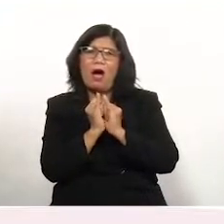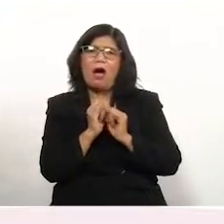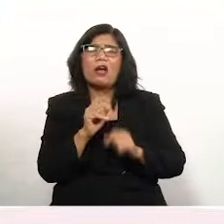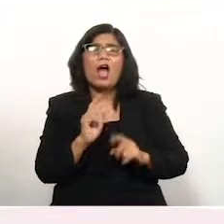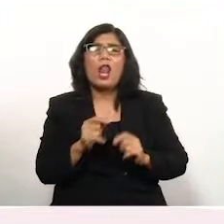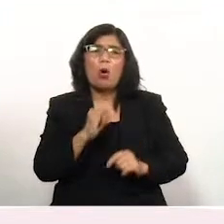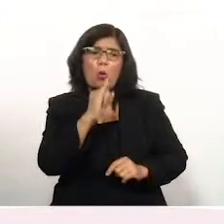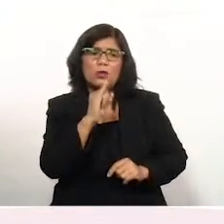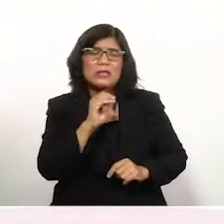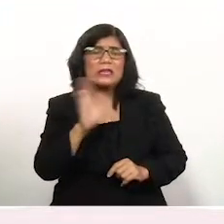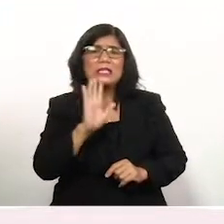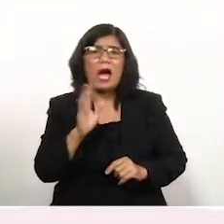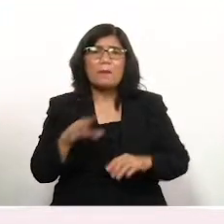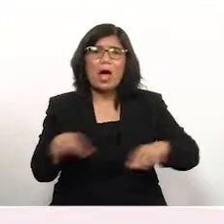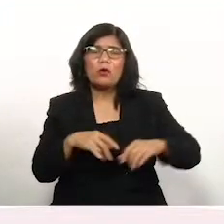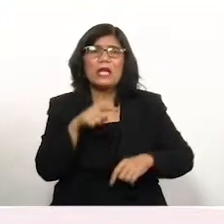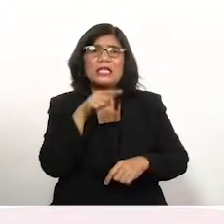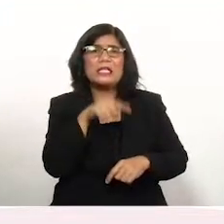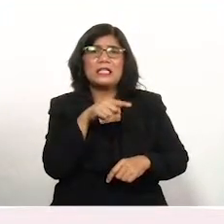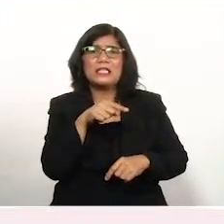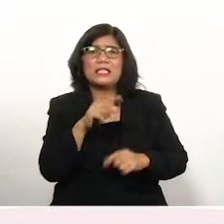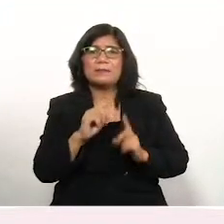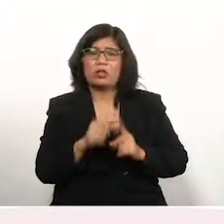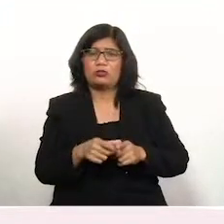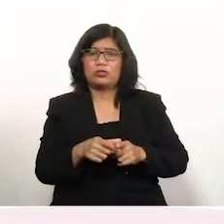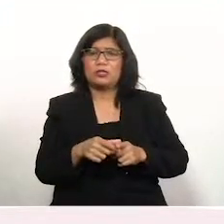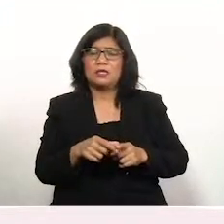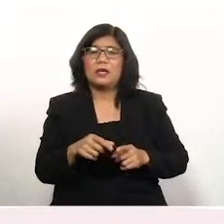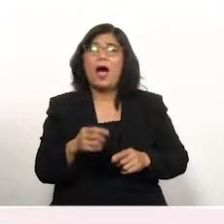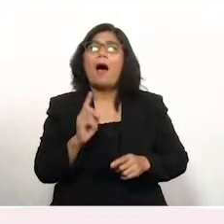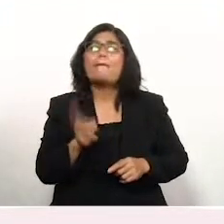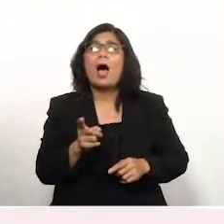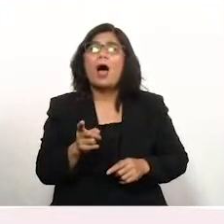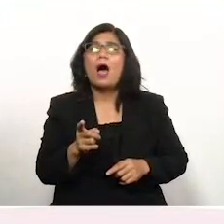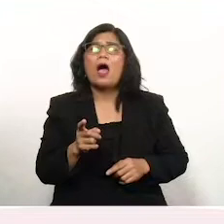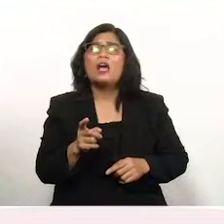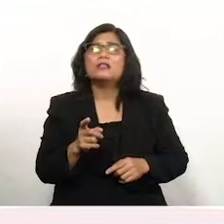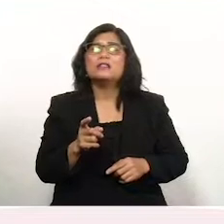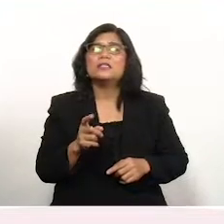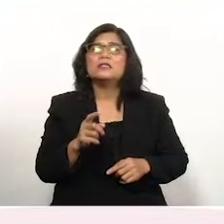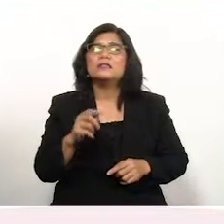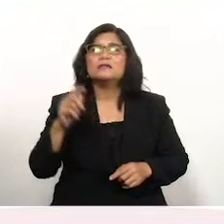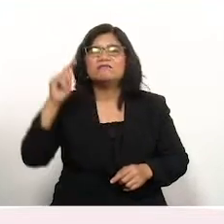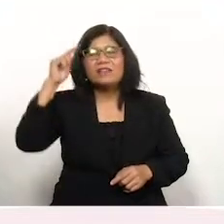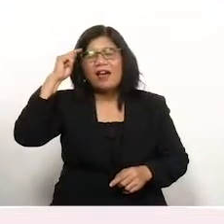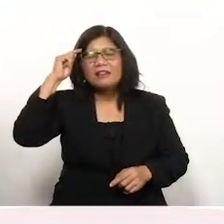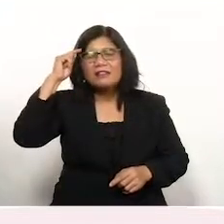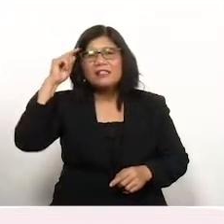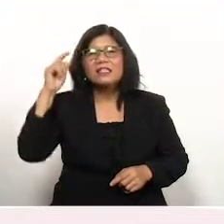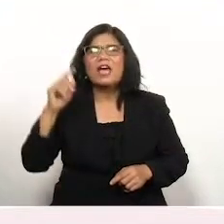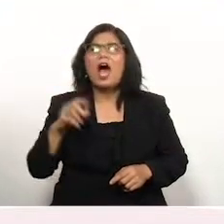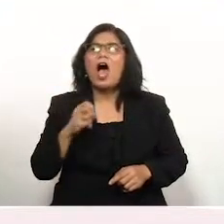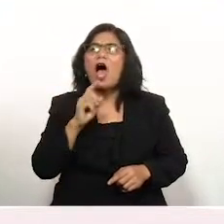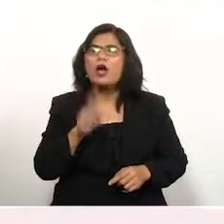melakukan ini akhirnya hendaklah kamu seia sekata Hai jangan ribut terus Hai